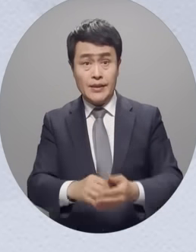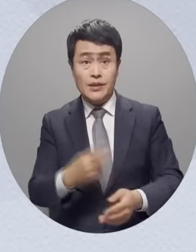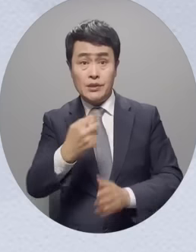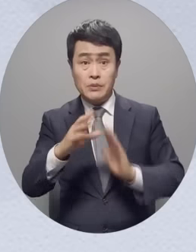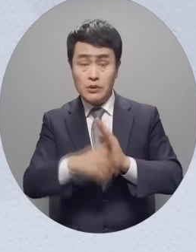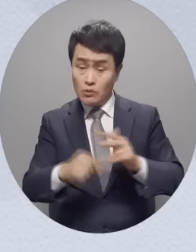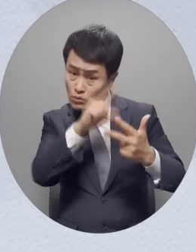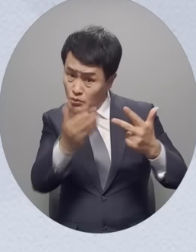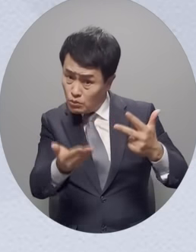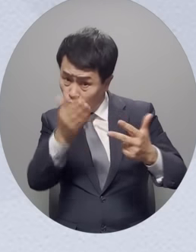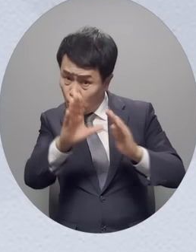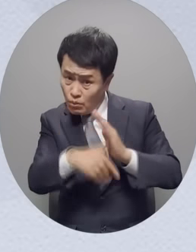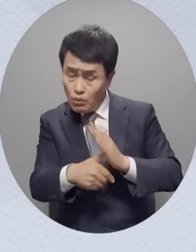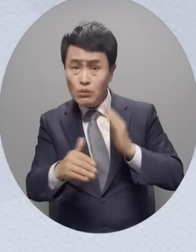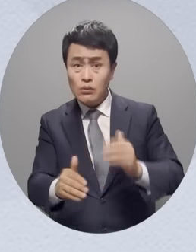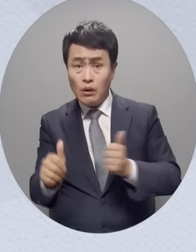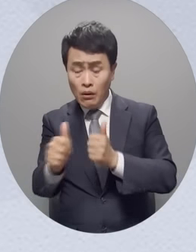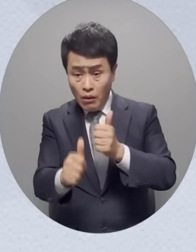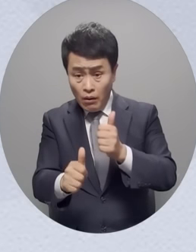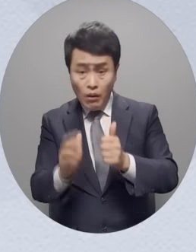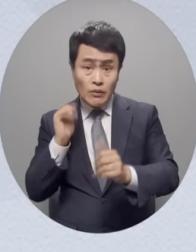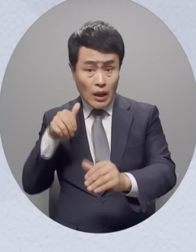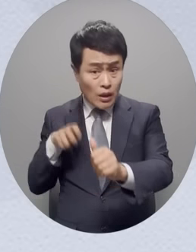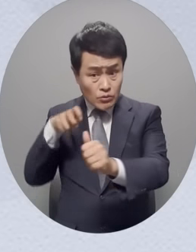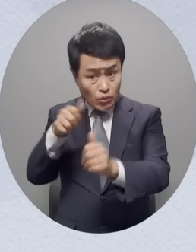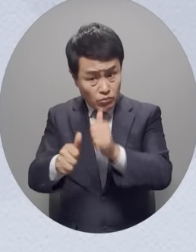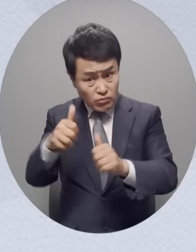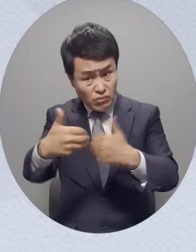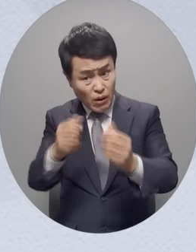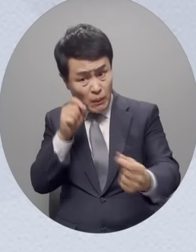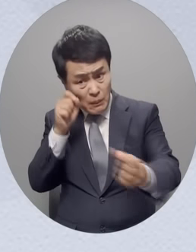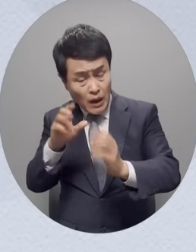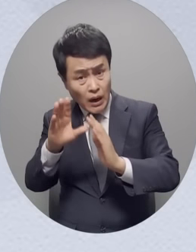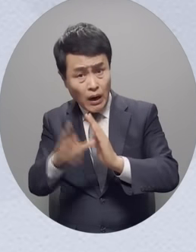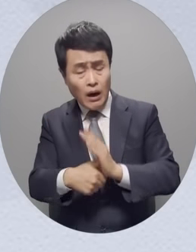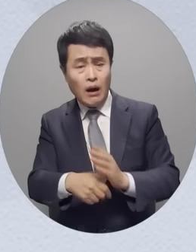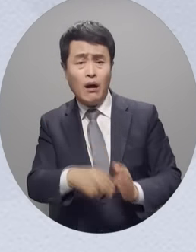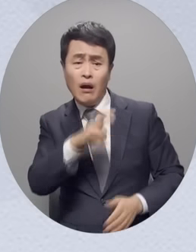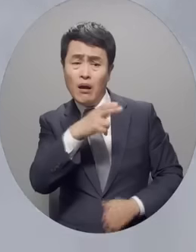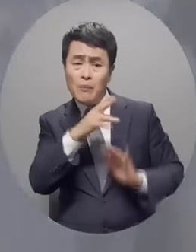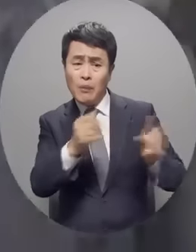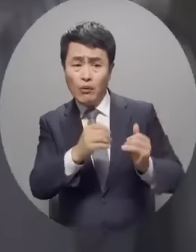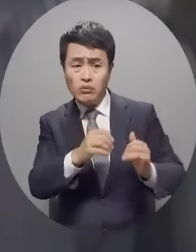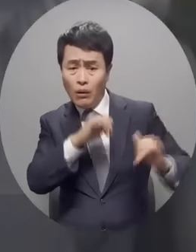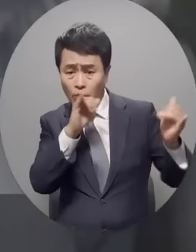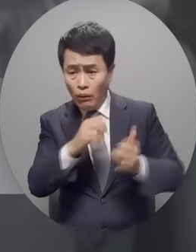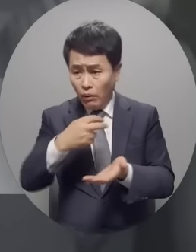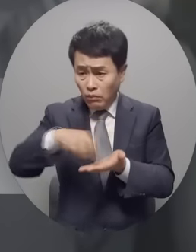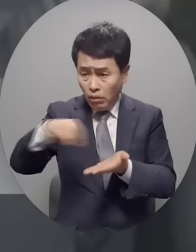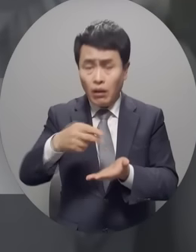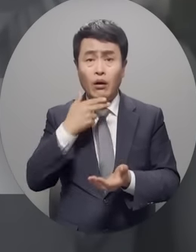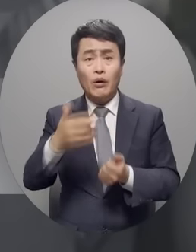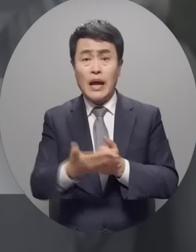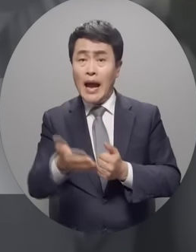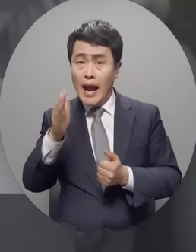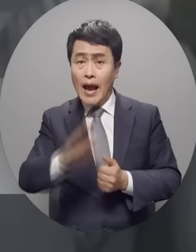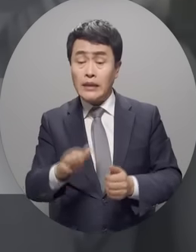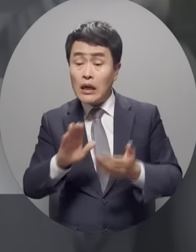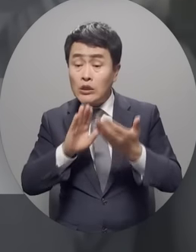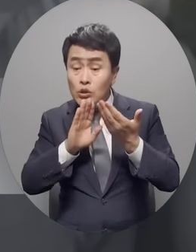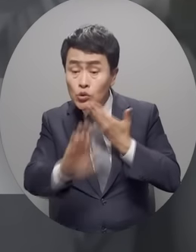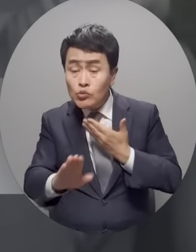경선 막바지부터는 명 씨와 문자를 주고받거나 통화한 사실이 없다고 기억한다고 했습니다. 하지만 김건희 여사는 이후에도